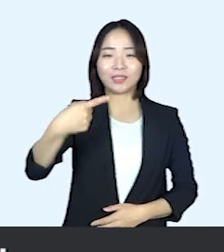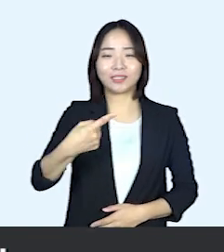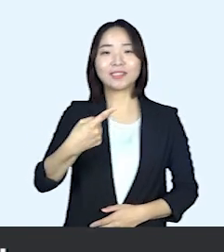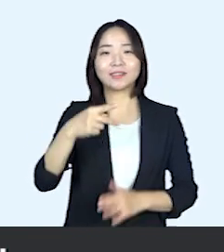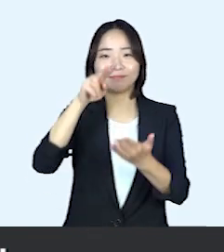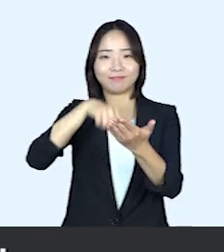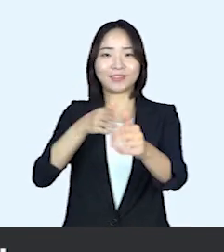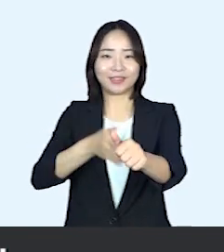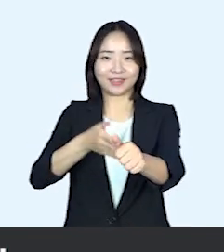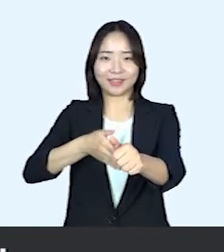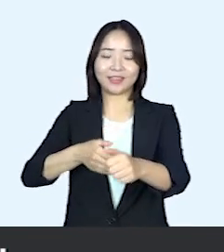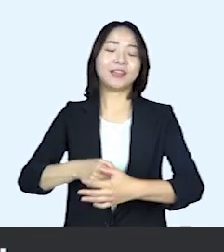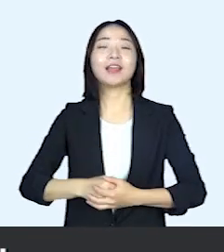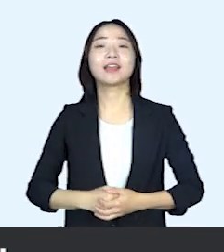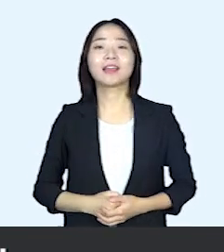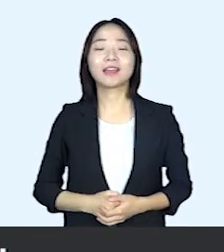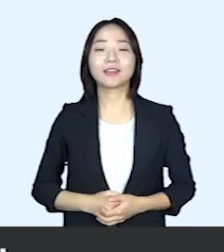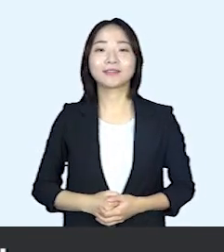바랍니다.